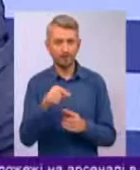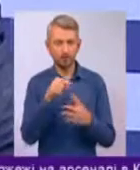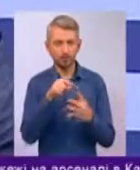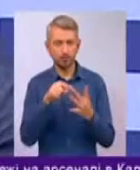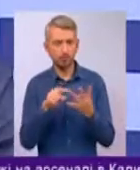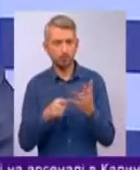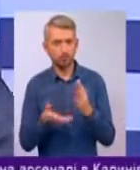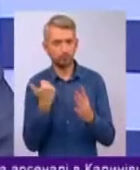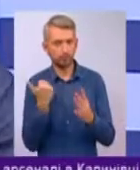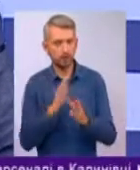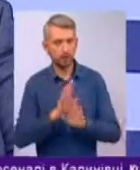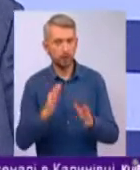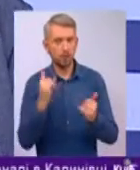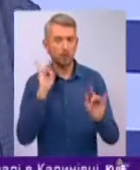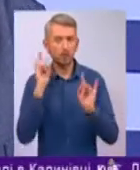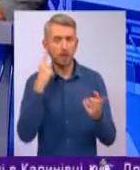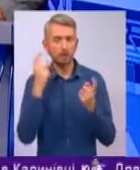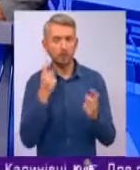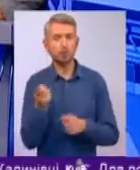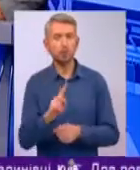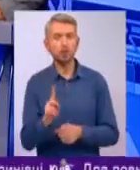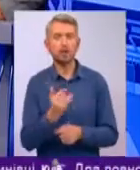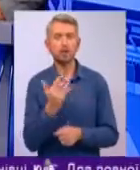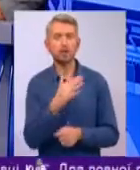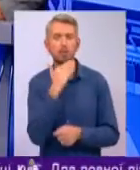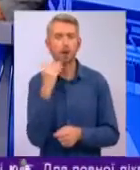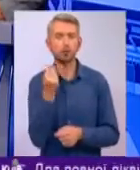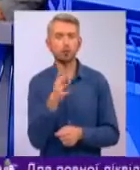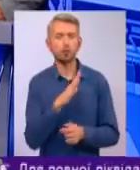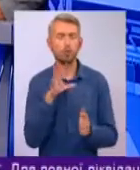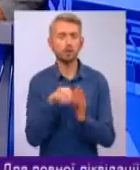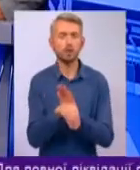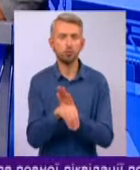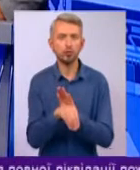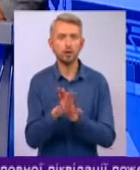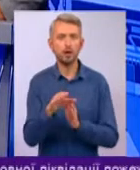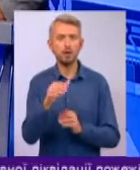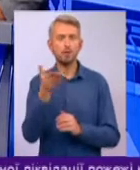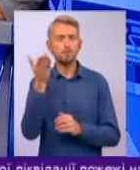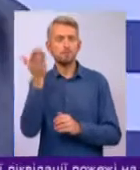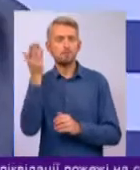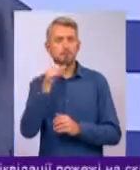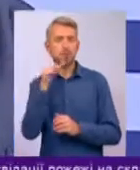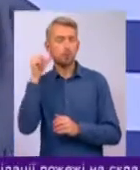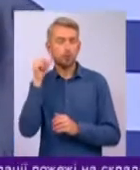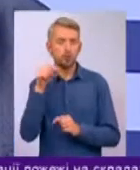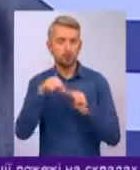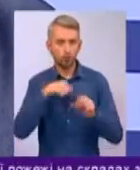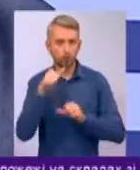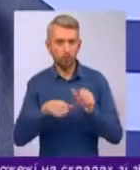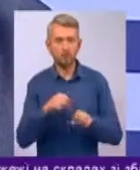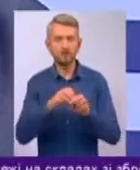речі. Сьогодні пролунала інформація про те, скільки багато грошей було вкинуто в минулому і в цьому вже році